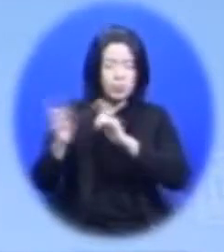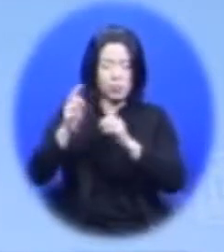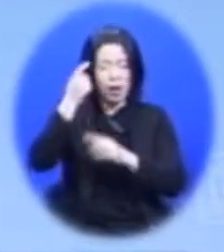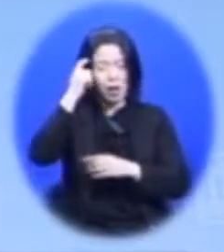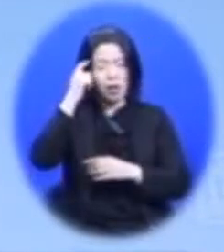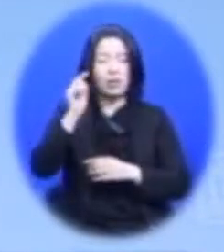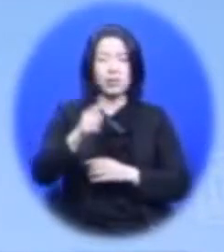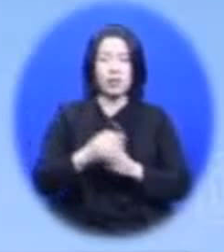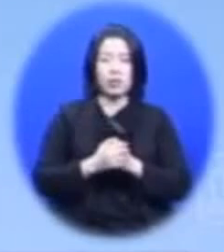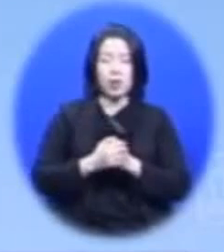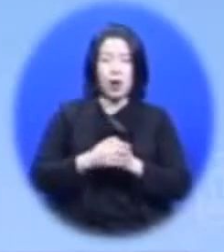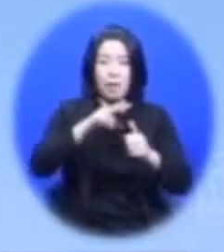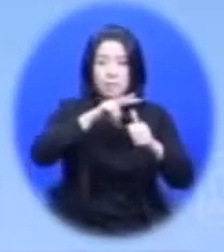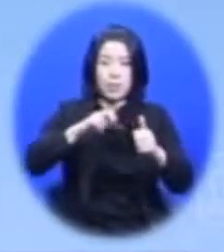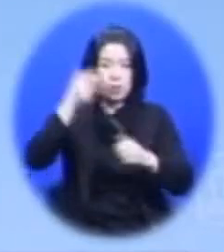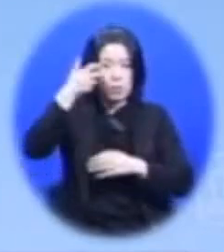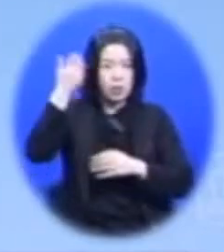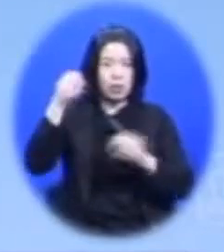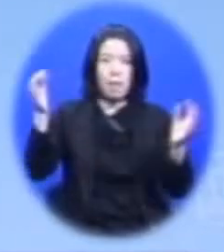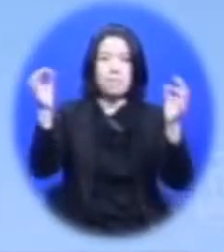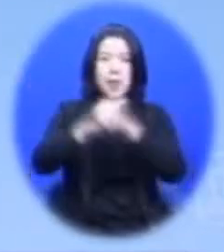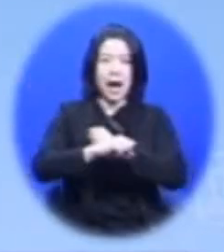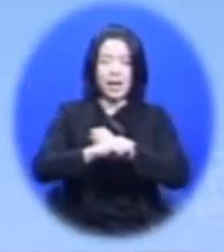미움의 영은 파괴하는 영이에요.